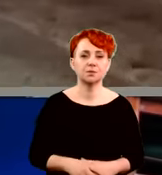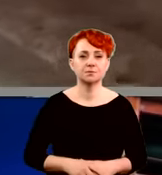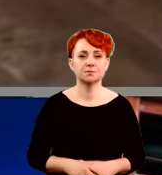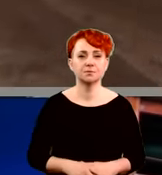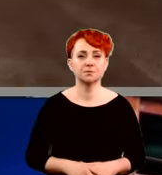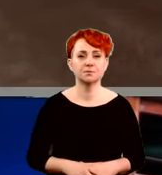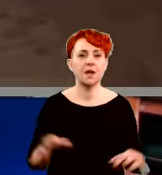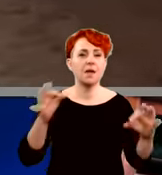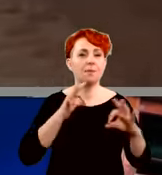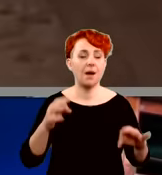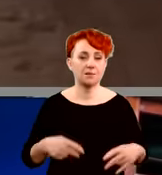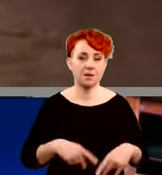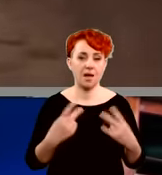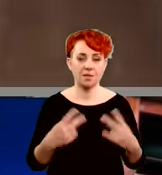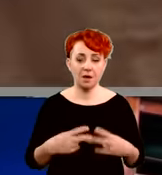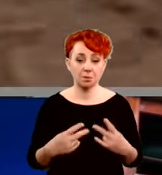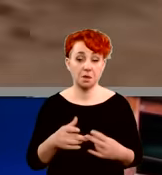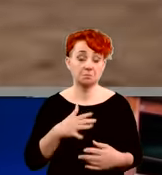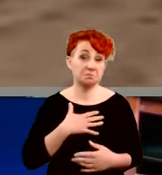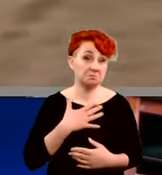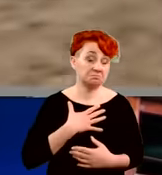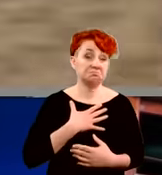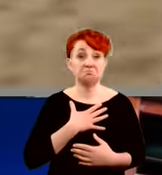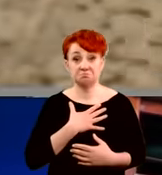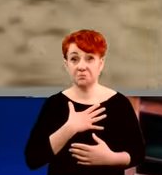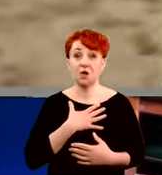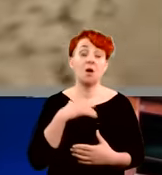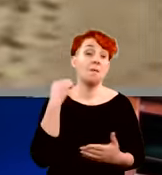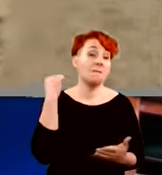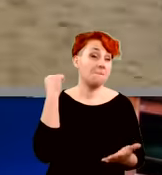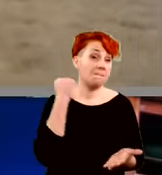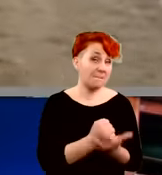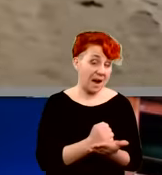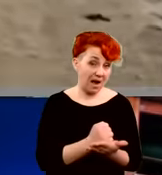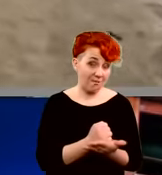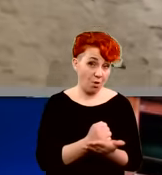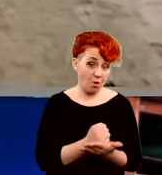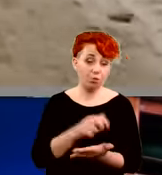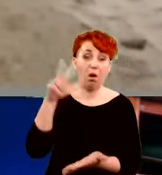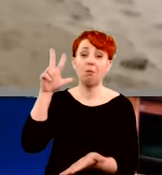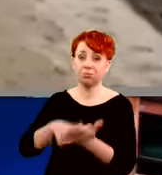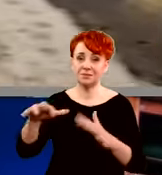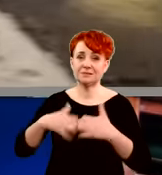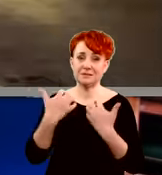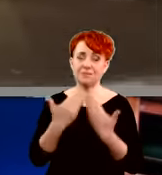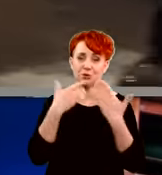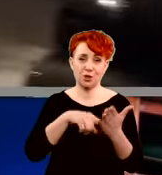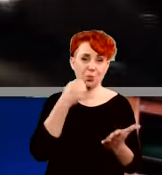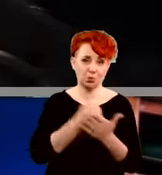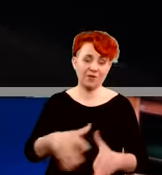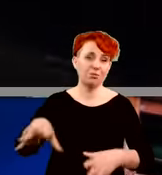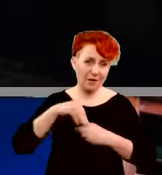Panie redaktor, z tego co mi się wydaje, to jednak polskie prawo jest stanowione przez Sejm na podstawie ustaw. Ustaw, które są przyjmowane przez